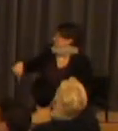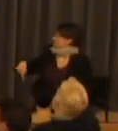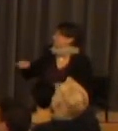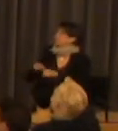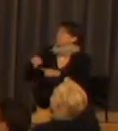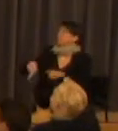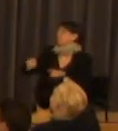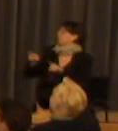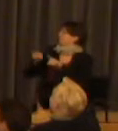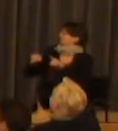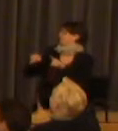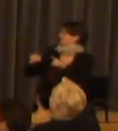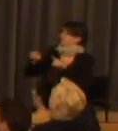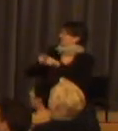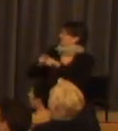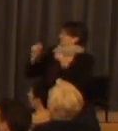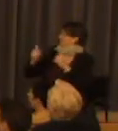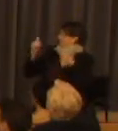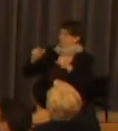També...